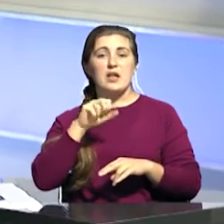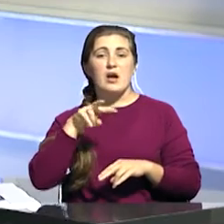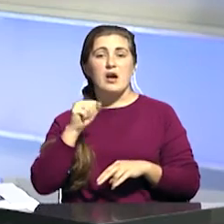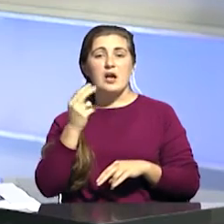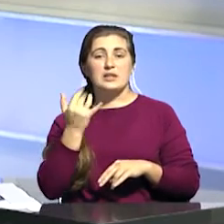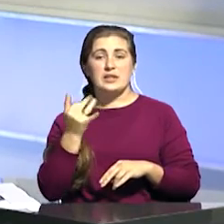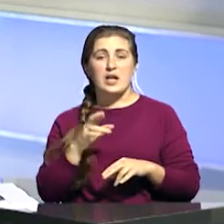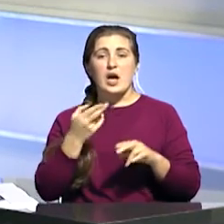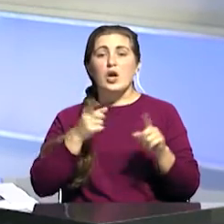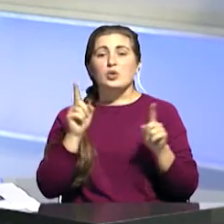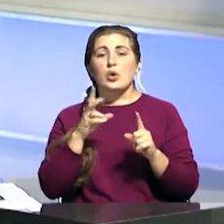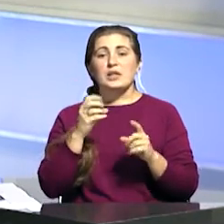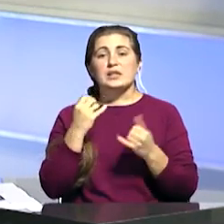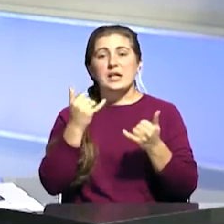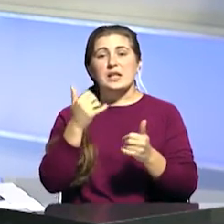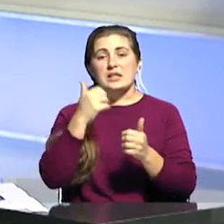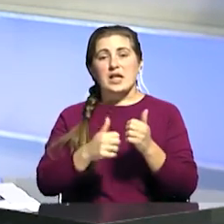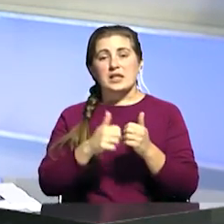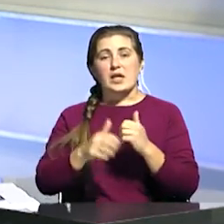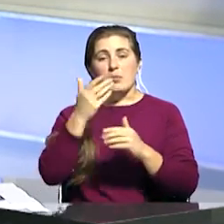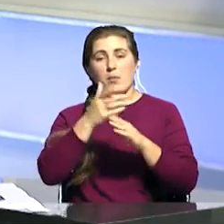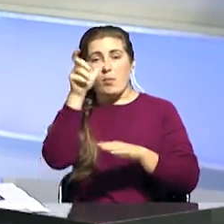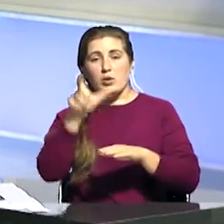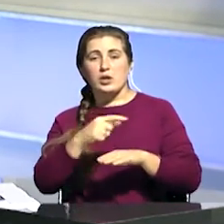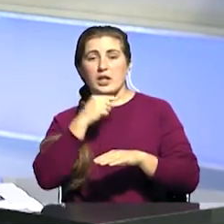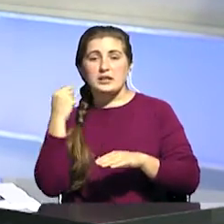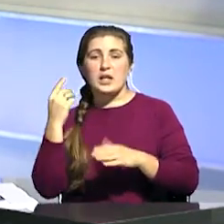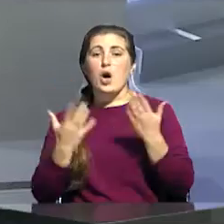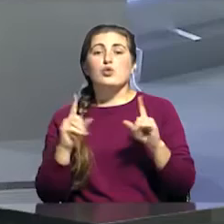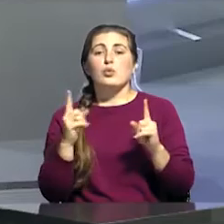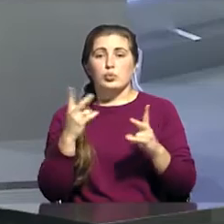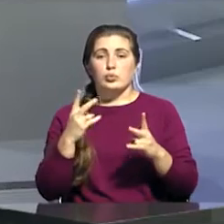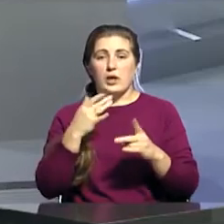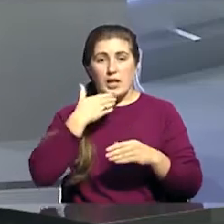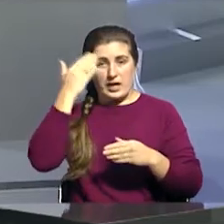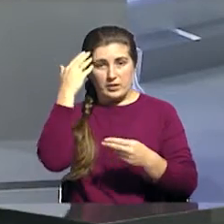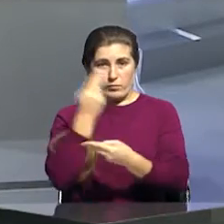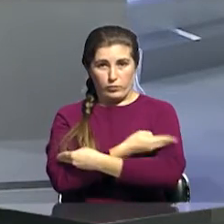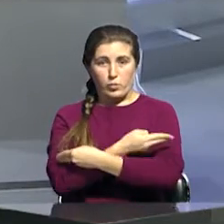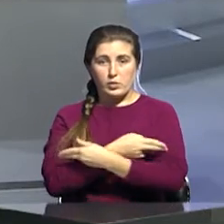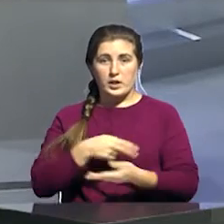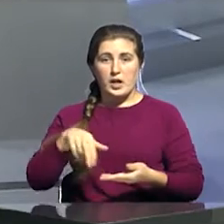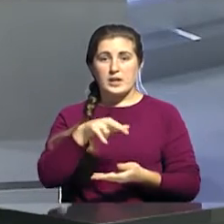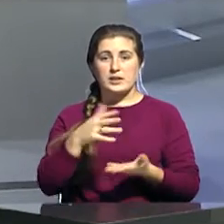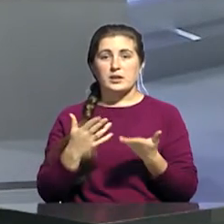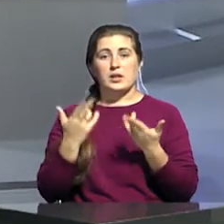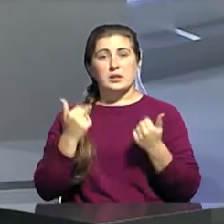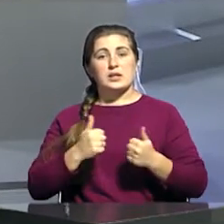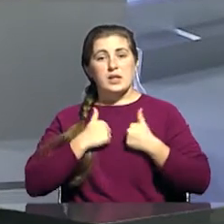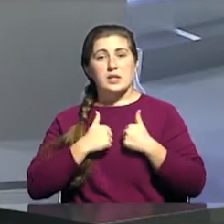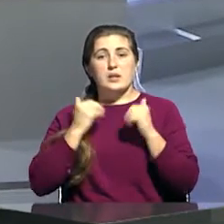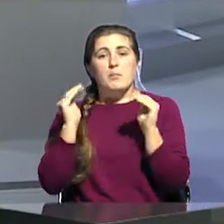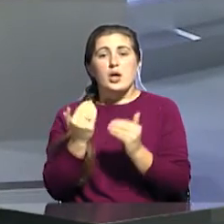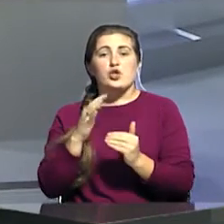для средней полосы России, для северных регионов. Ну что делать, ходить в футболке летом? Ну, стараться меньше быть на